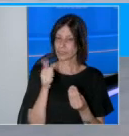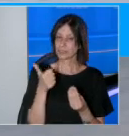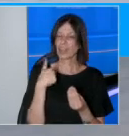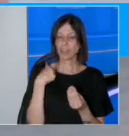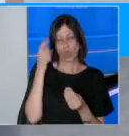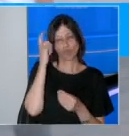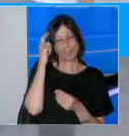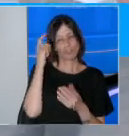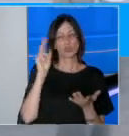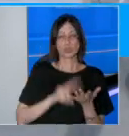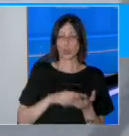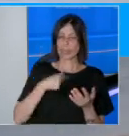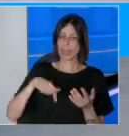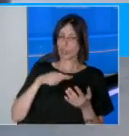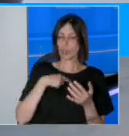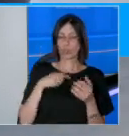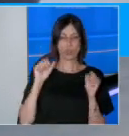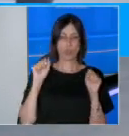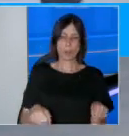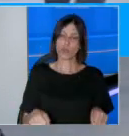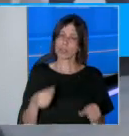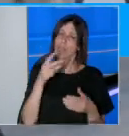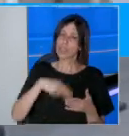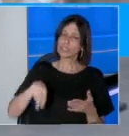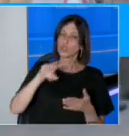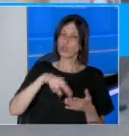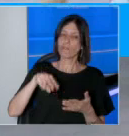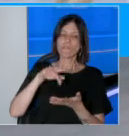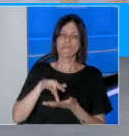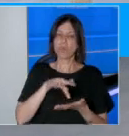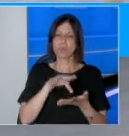קודם כל חושב שזכותנו הריבונית להסתובב בכל מקום.